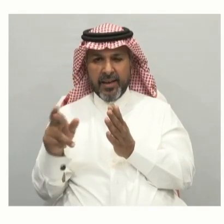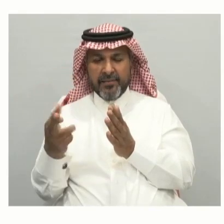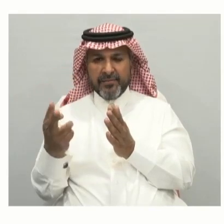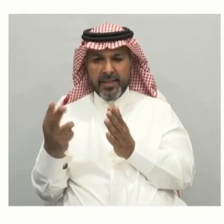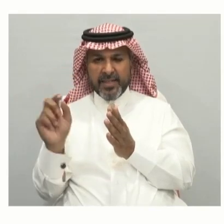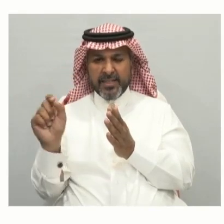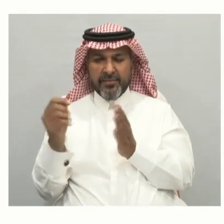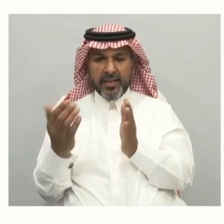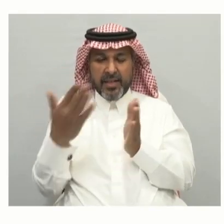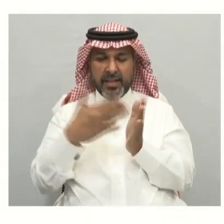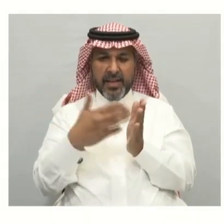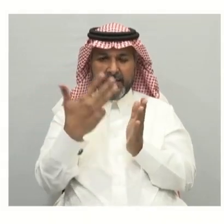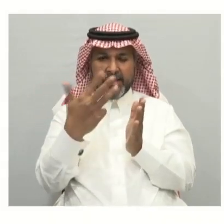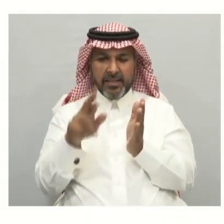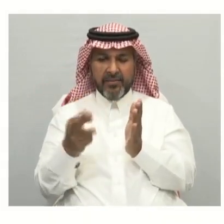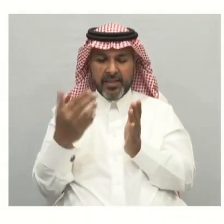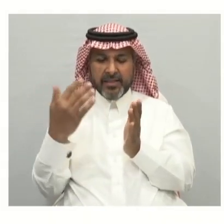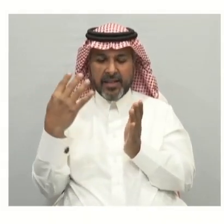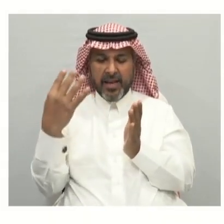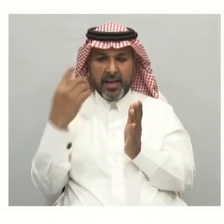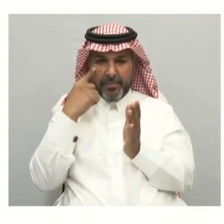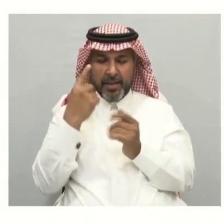التكرارات مره واحده تكررت